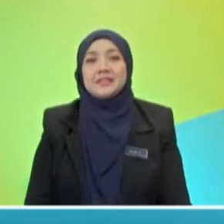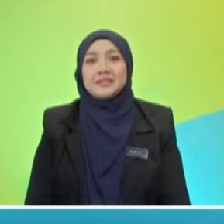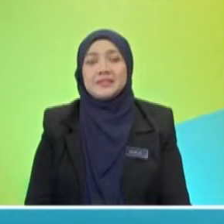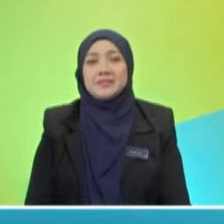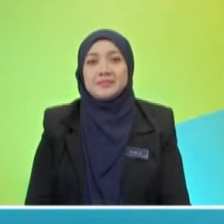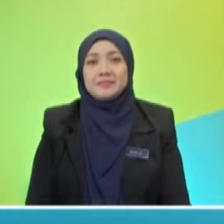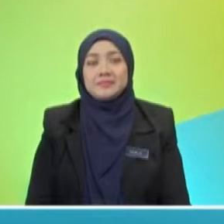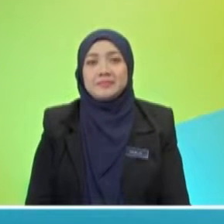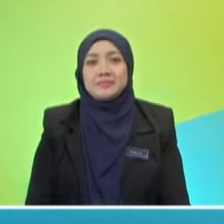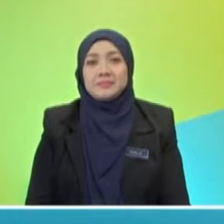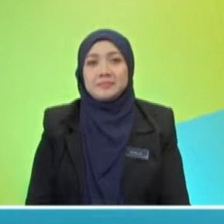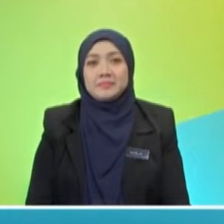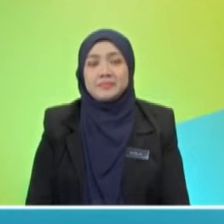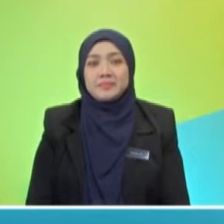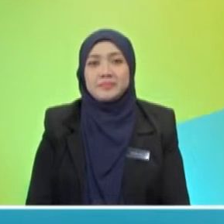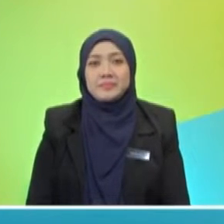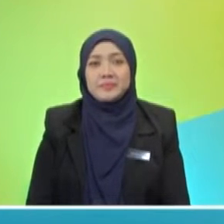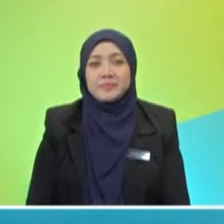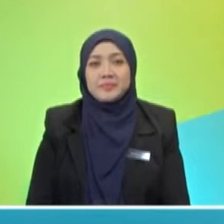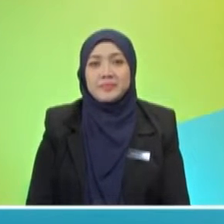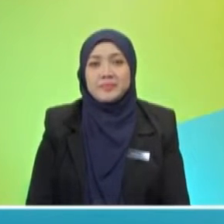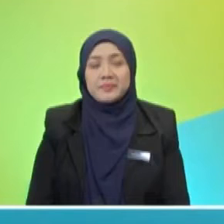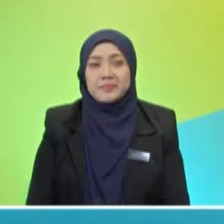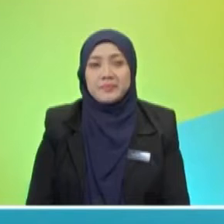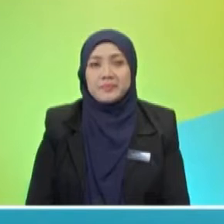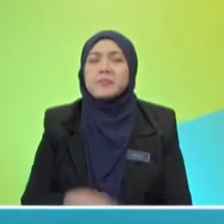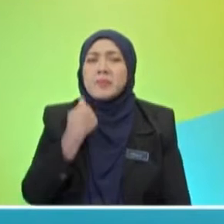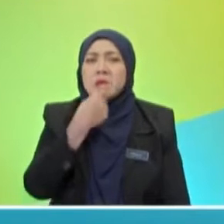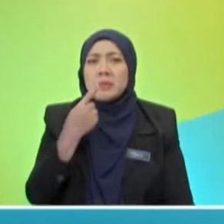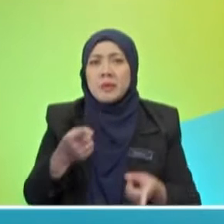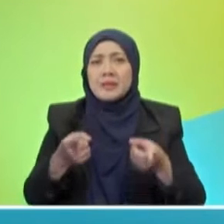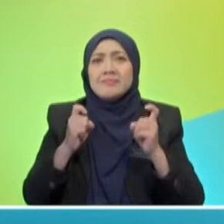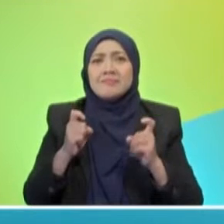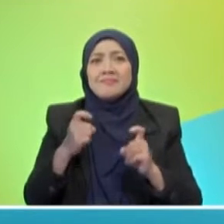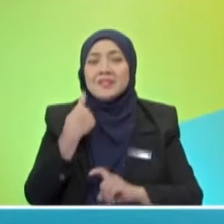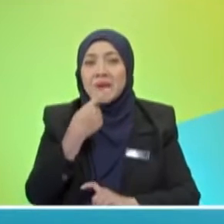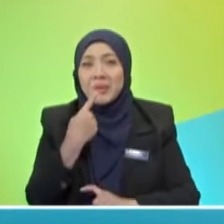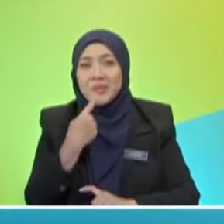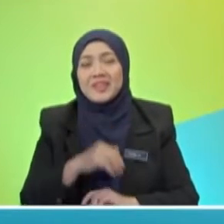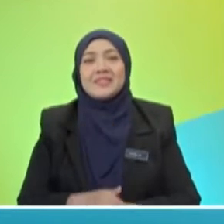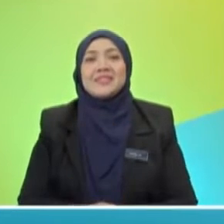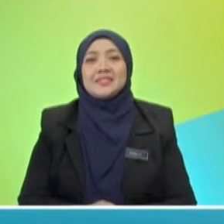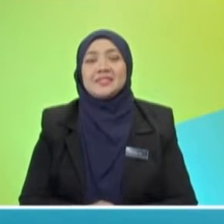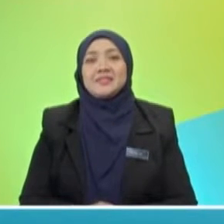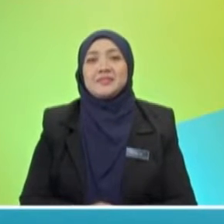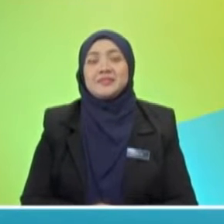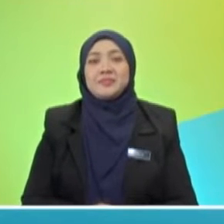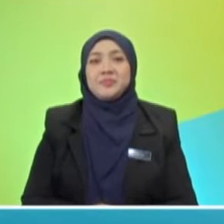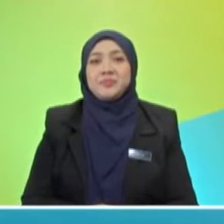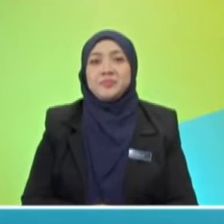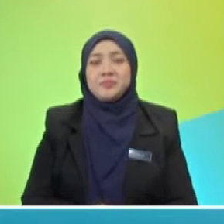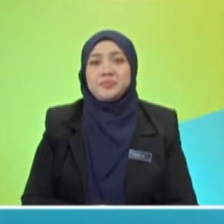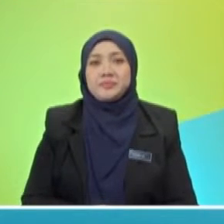Tengok siapa paling pantas guna kaedah yang sama. Katanya potong depan. Jadi, jom kita tengok macam mana cara